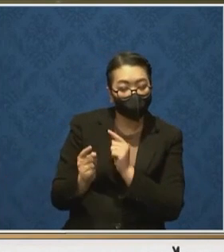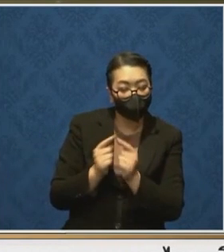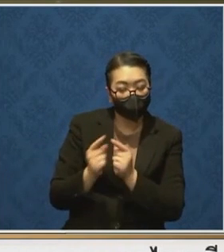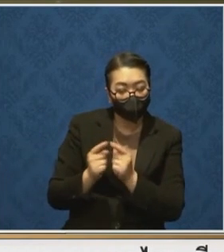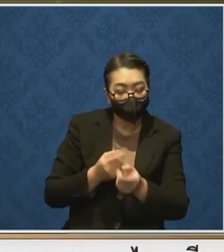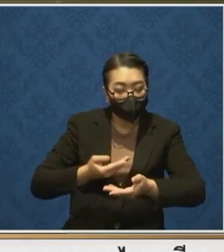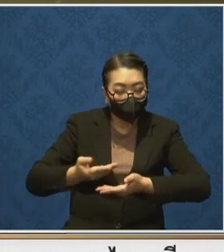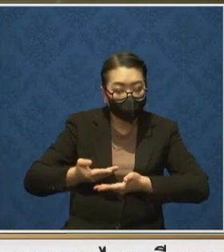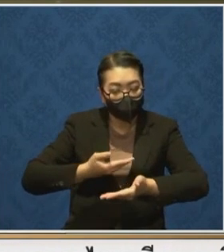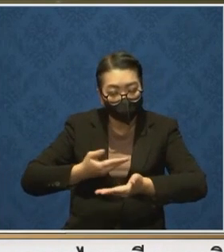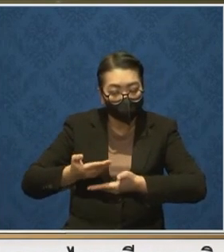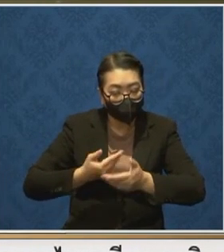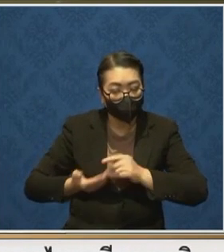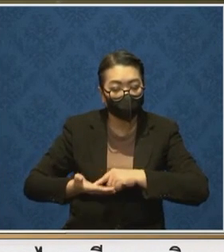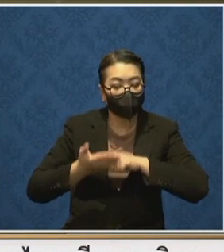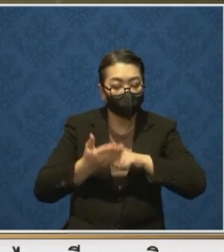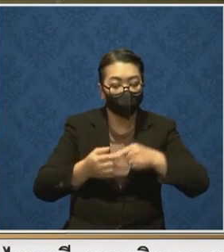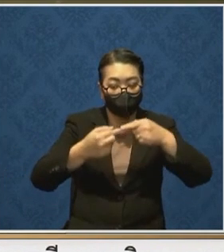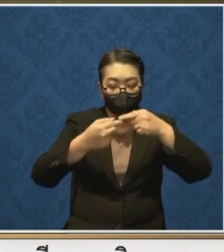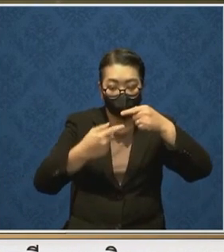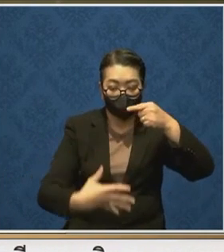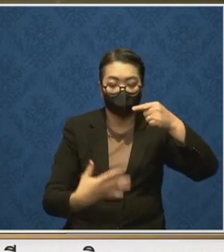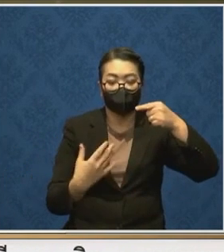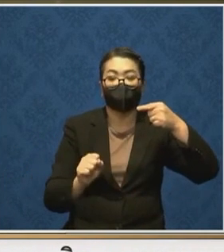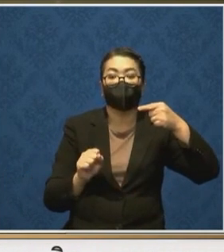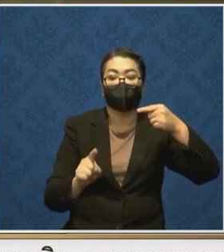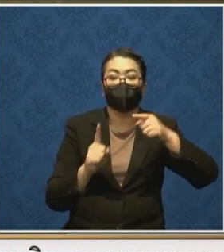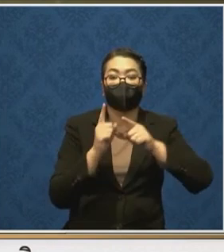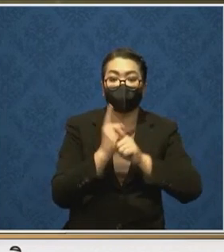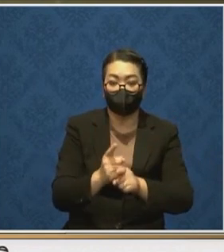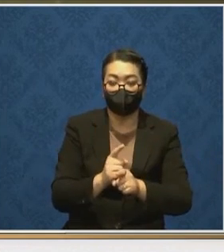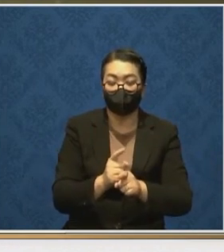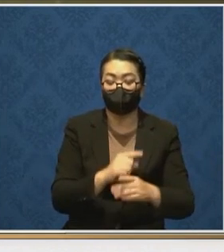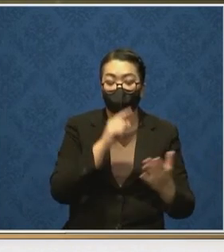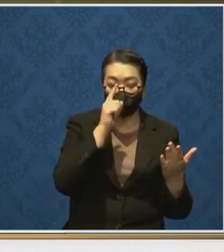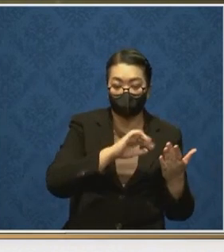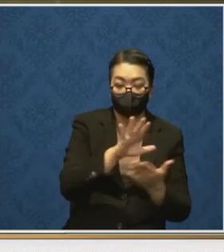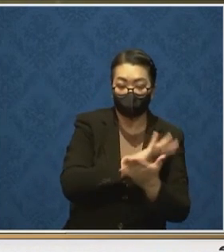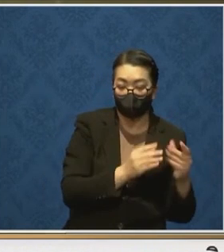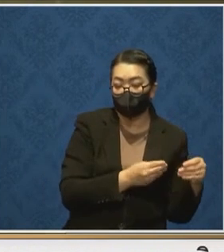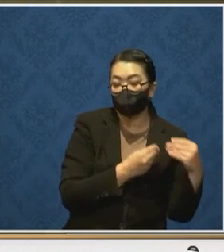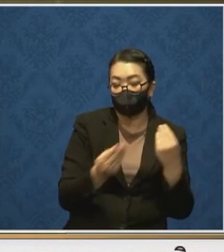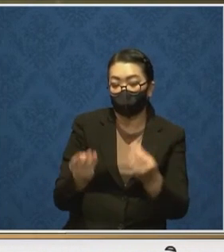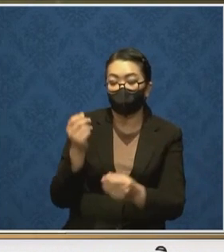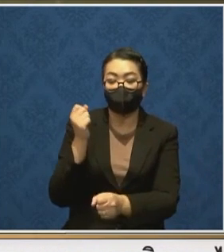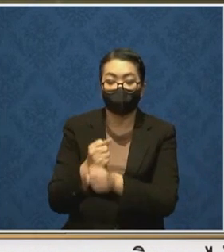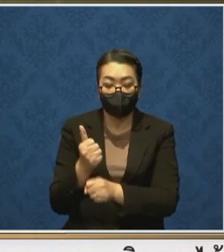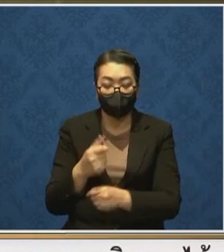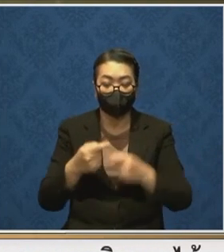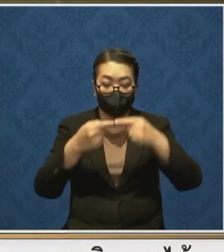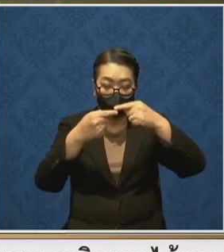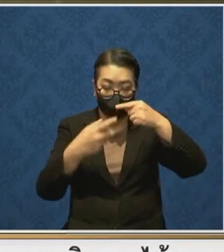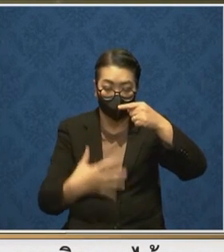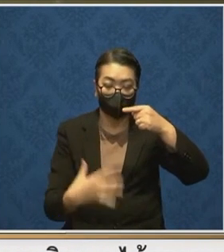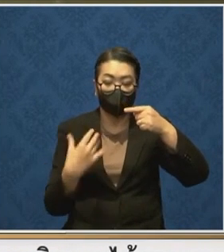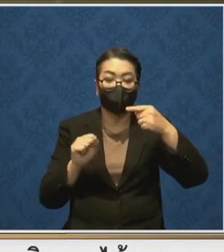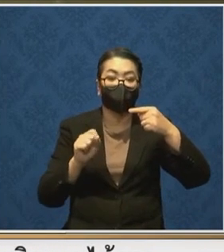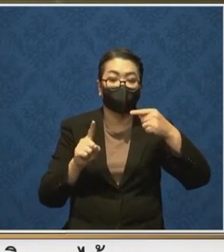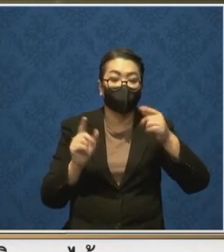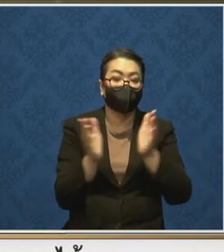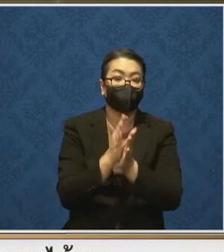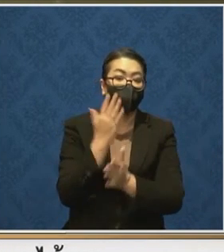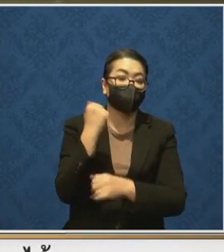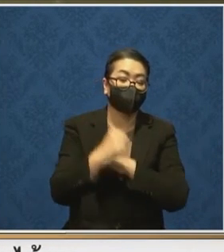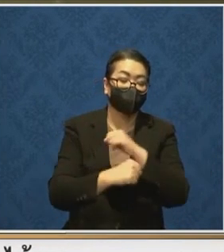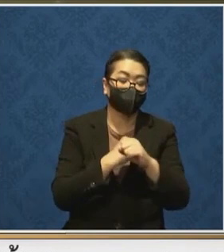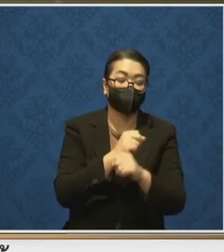กลประเทศไทย ตามข้อเสนอจำนวน 11 ข้อถ้ามัดทานทครบคำ ดฉัไปดูแล้หน้าตาข้อเรีกร้ององปี 2560 ก่